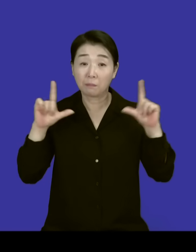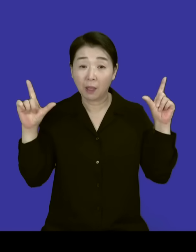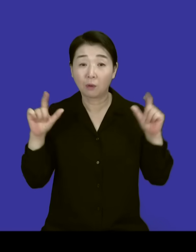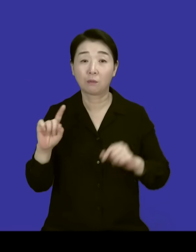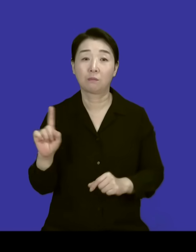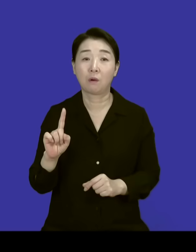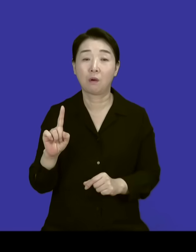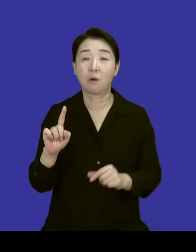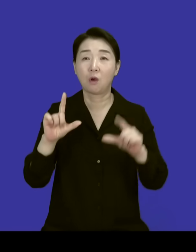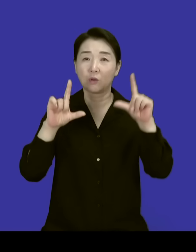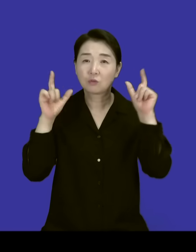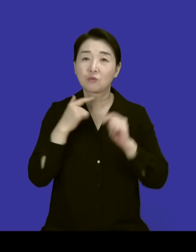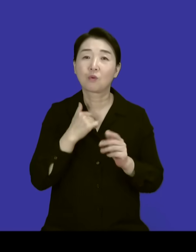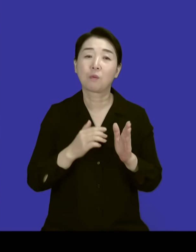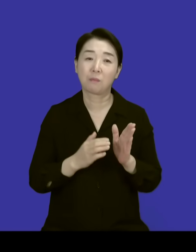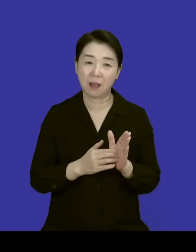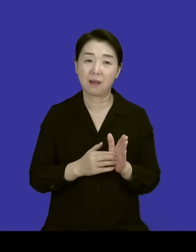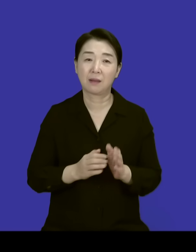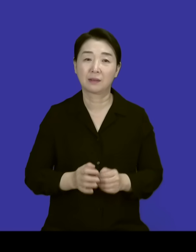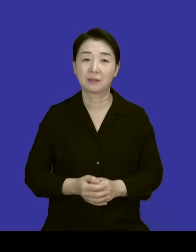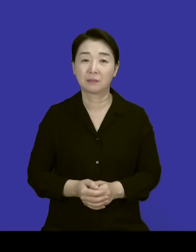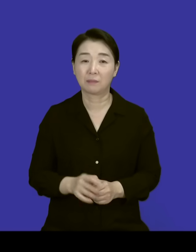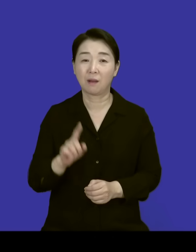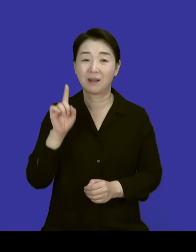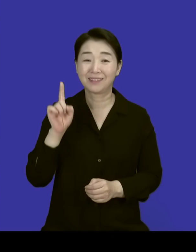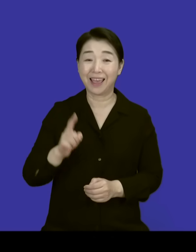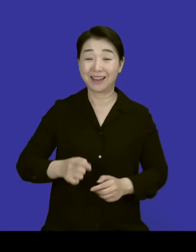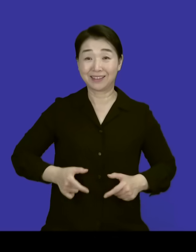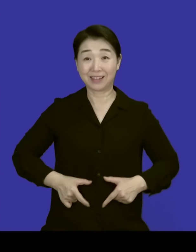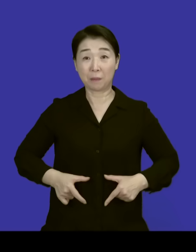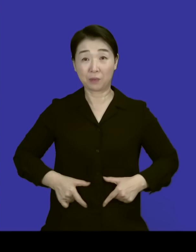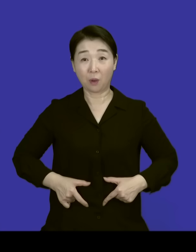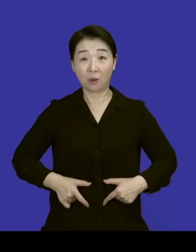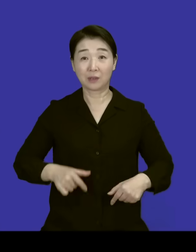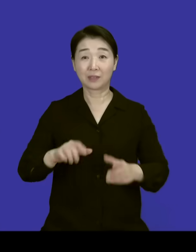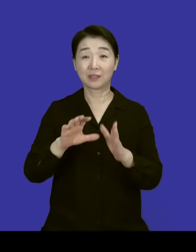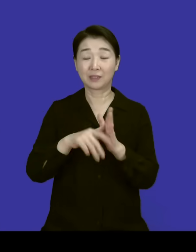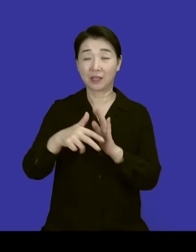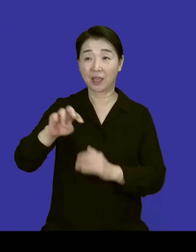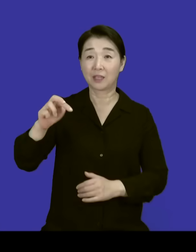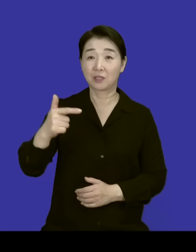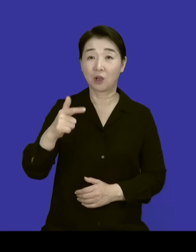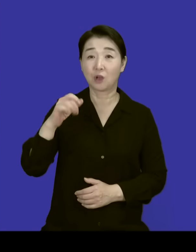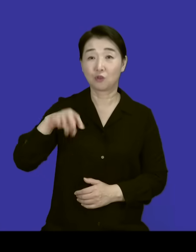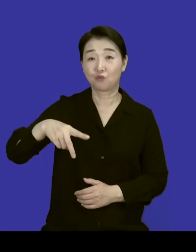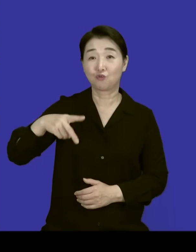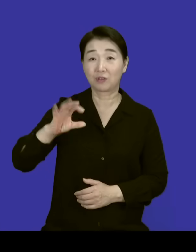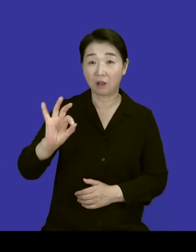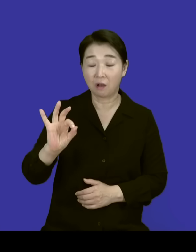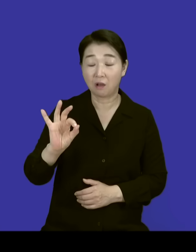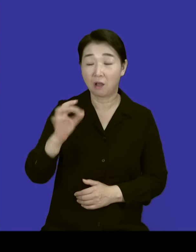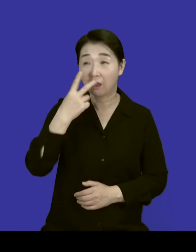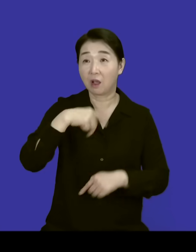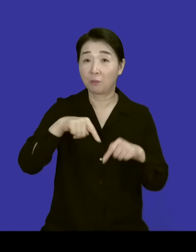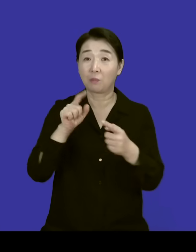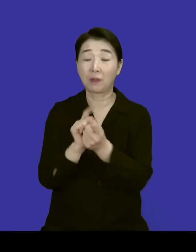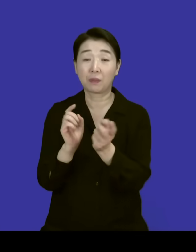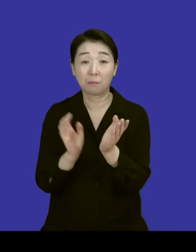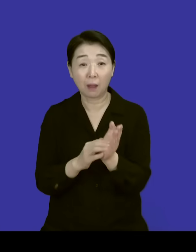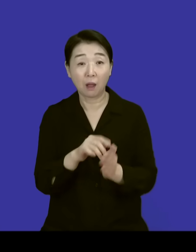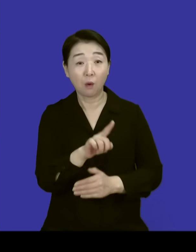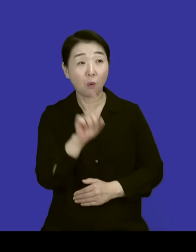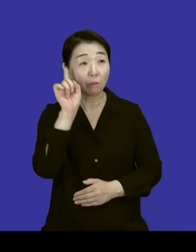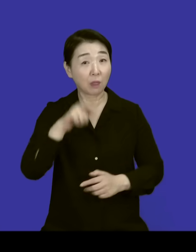많이 나갔죠. 어린 내일은 영화. 챔피언. 아. 그때 뭐 전윤성 감독님도 만나고. 아 그래요? 내일은 그러다 챔피언이면 보니까- 심영래 선배님 나오던 거 아닙니까? 네, 맞아요.